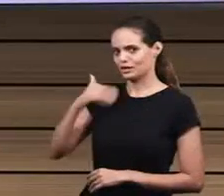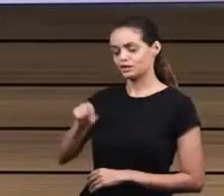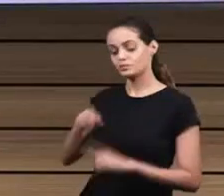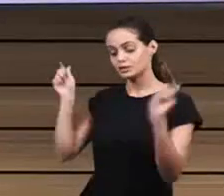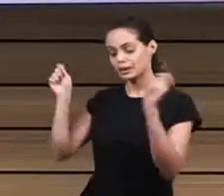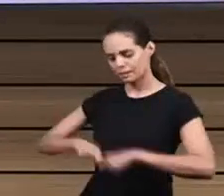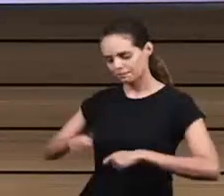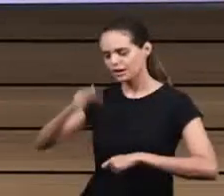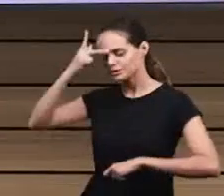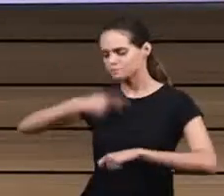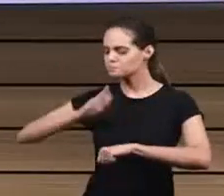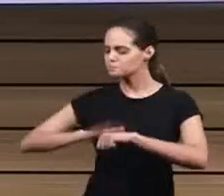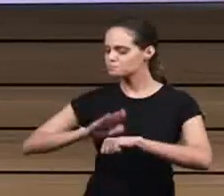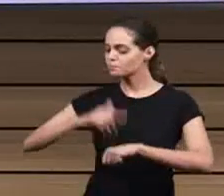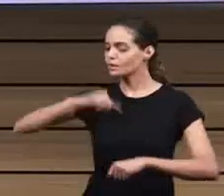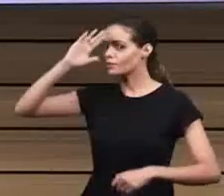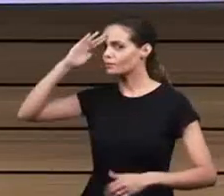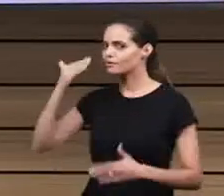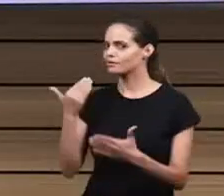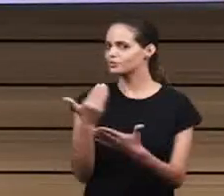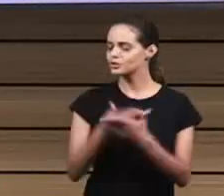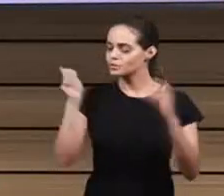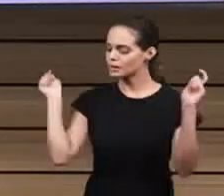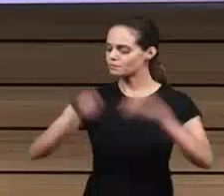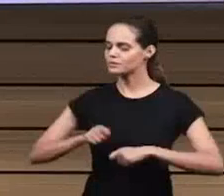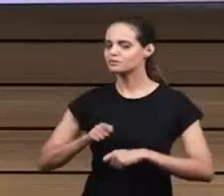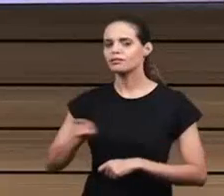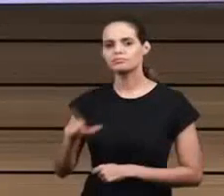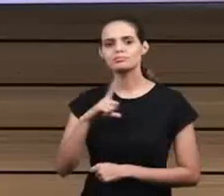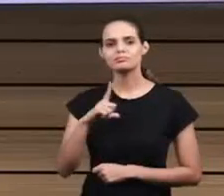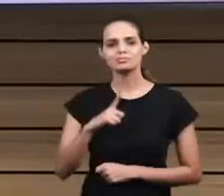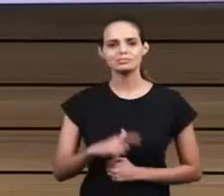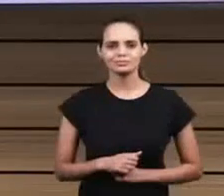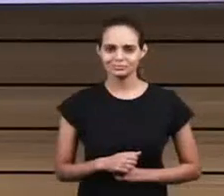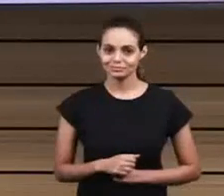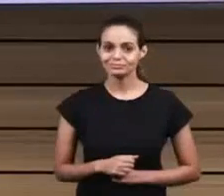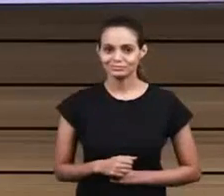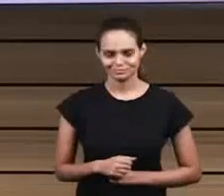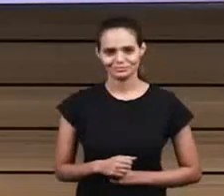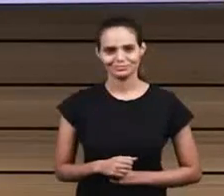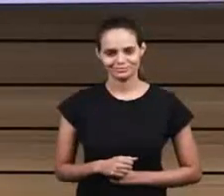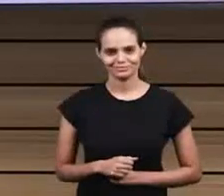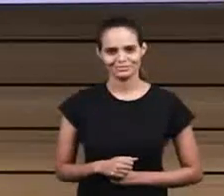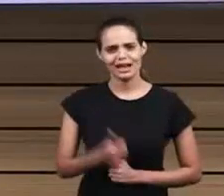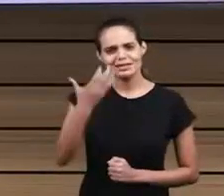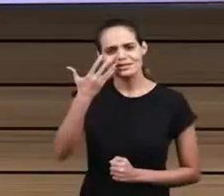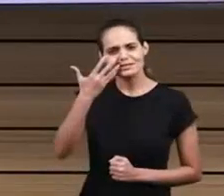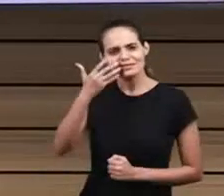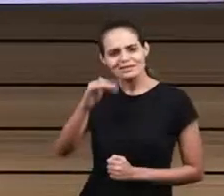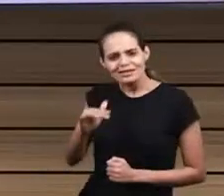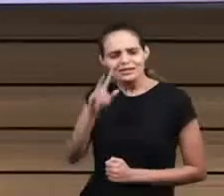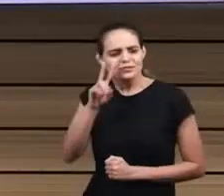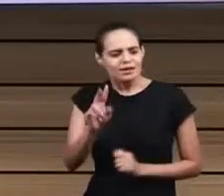aber du sagst zu deinem Kind, du bist dazu in der Lage. Du bist dazu fähig. Ich glaube an